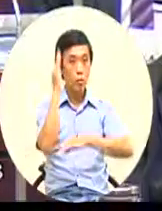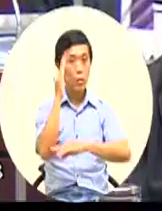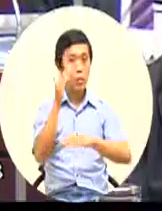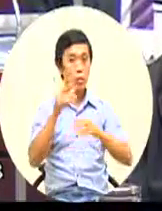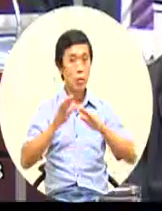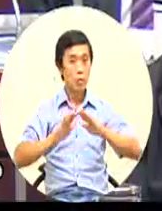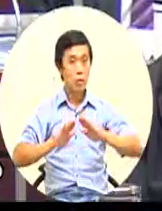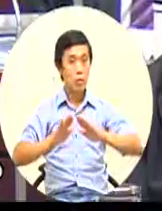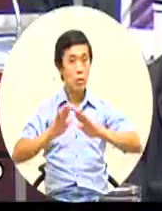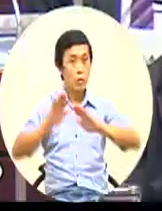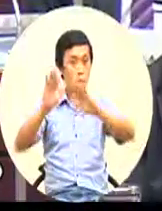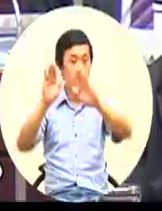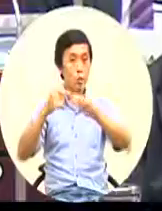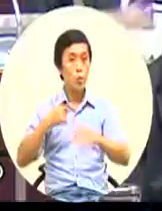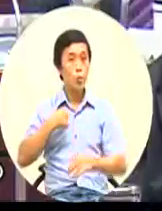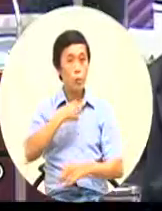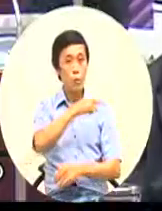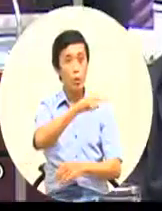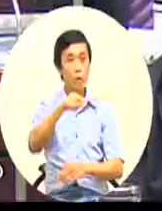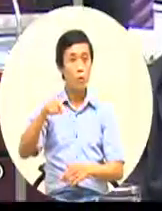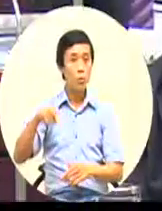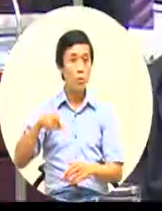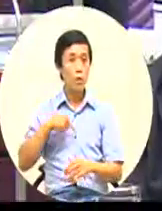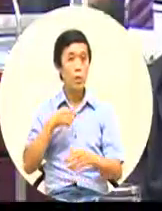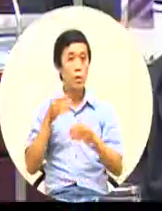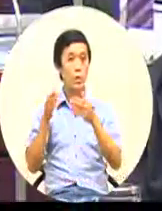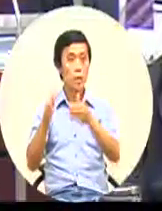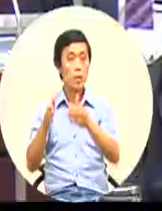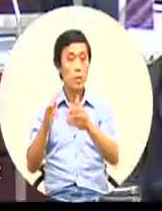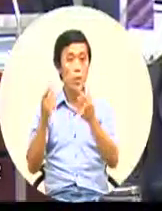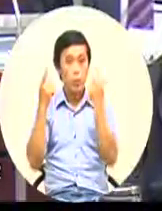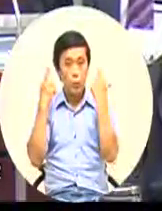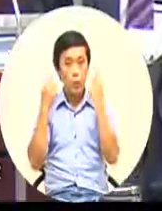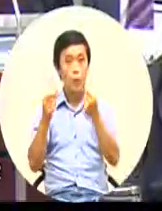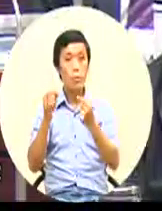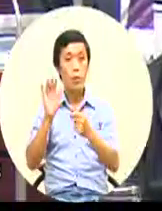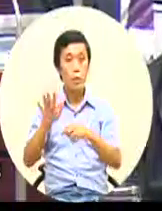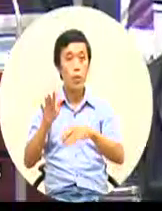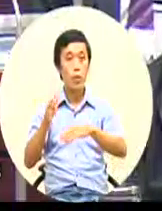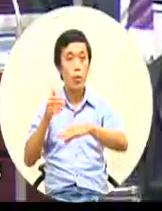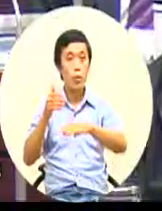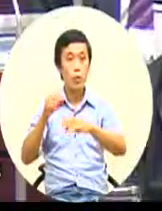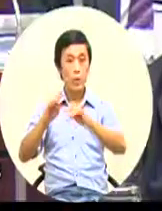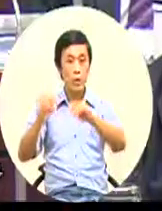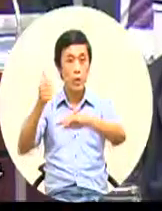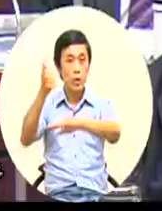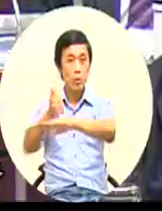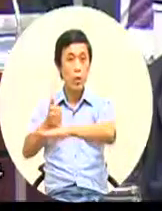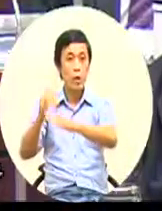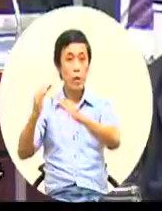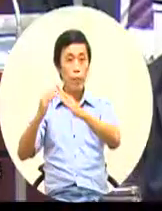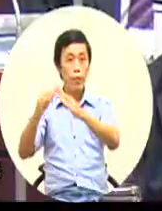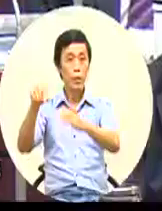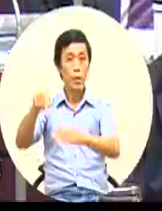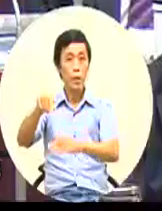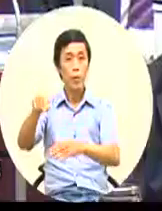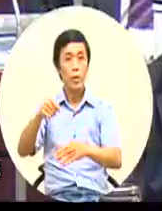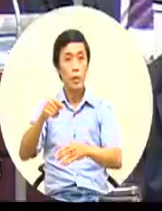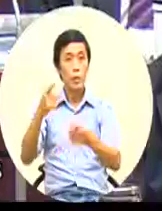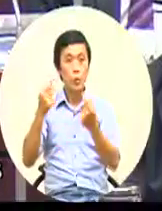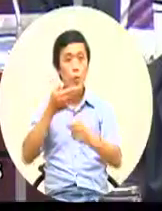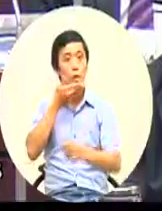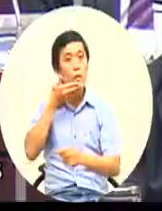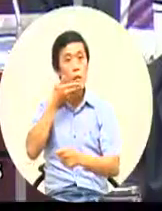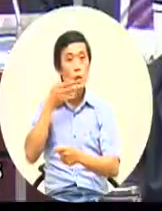步，我们难免会跟既有占用户他现阶段他的利益冲